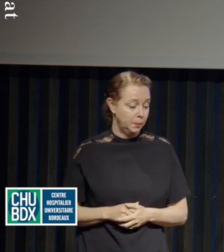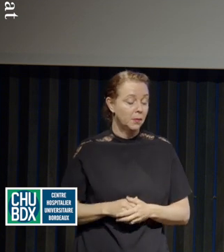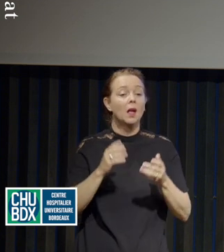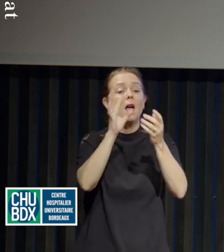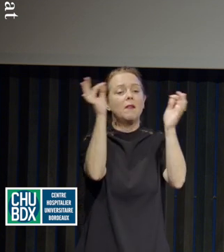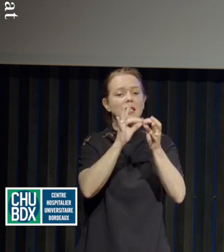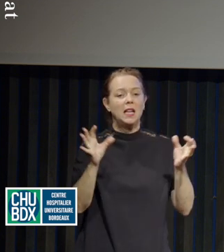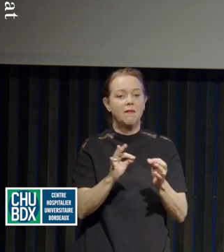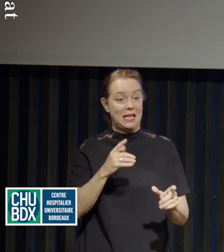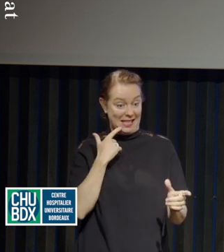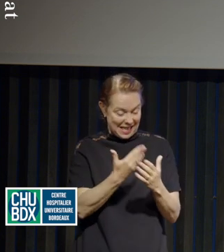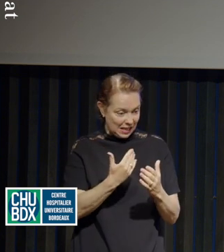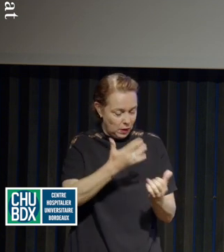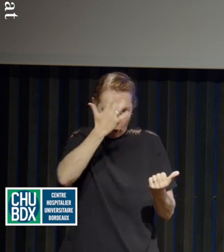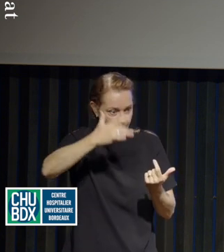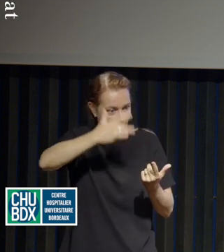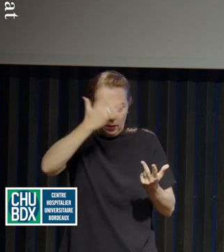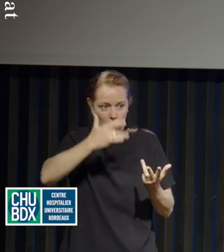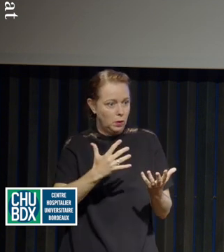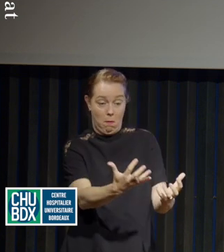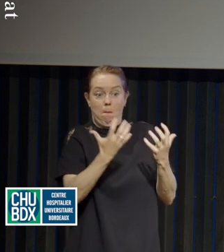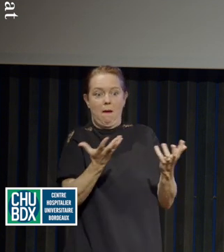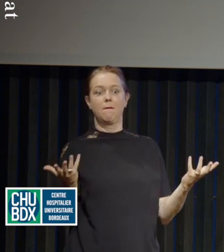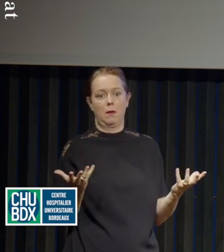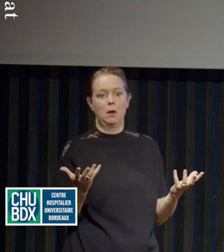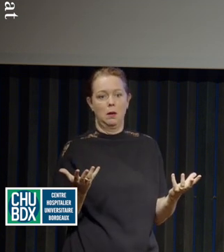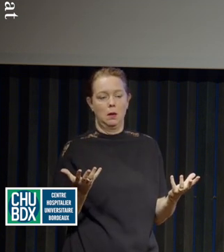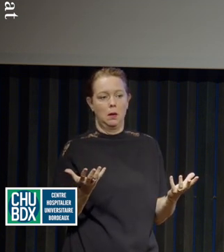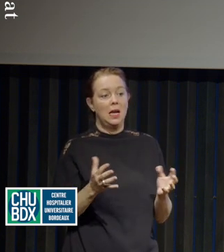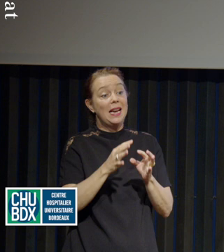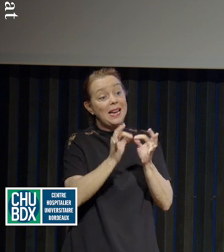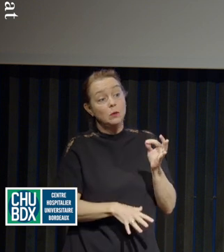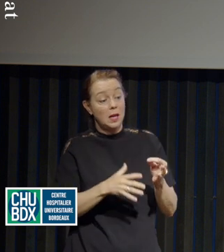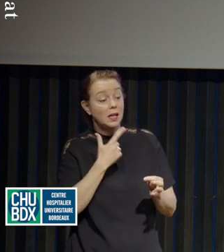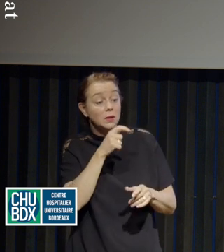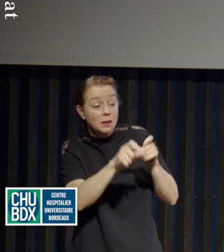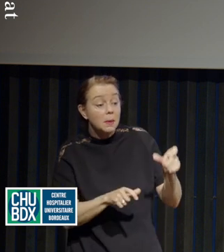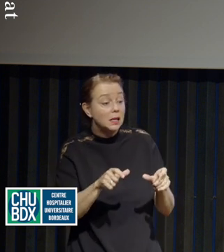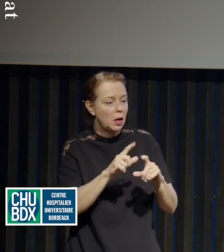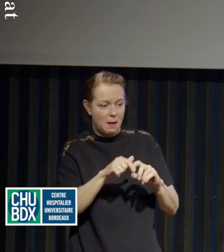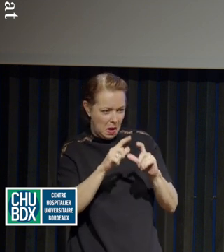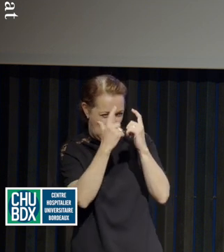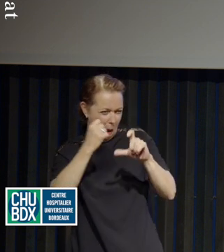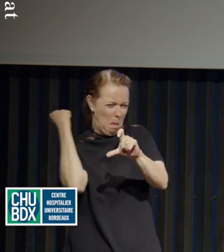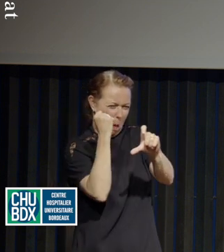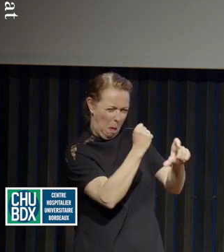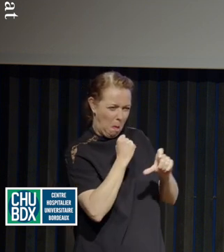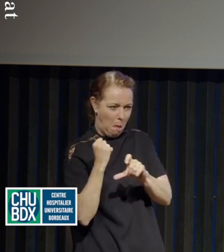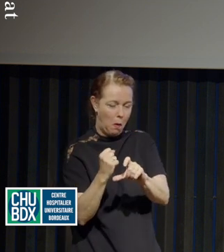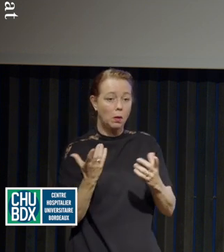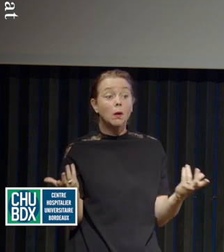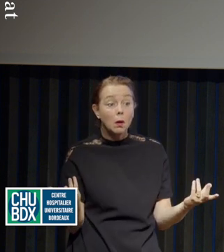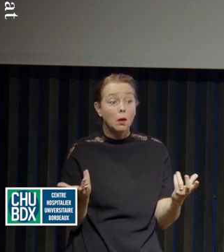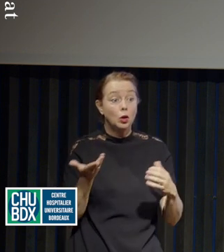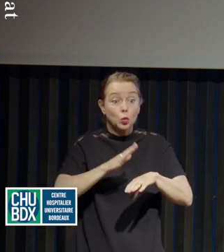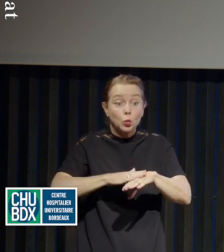Ces a priori et cette méconnaissance ont une conséquence directe qui s'appelle la stigmatisation. Il est évident que les patients